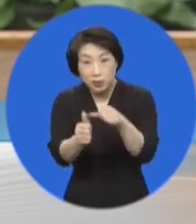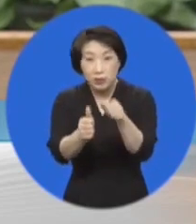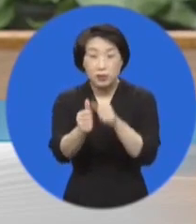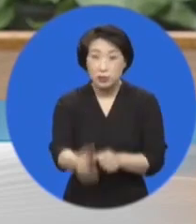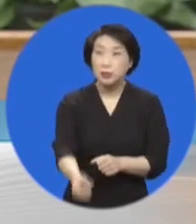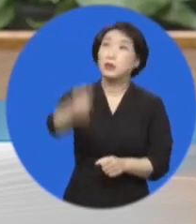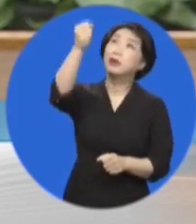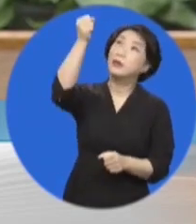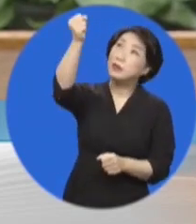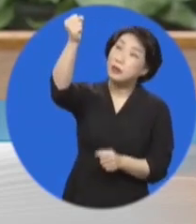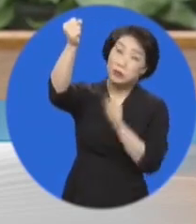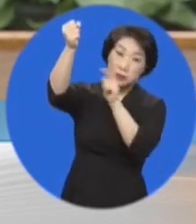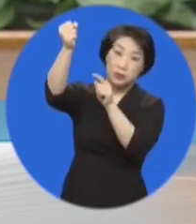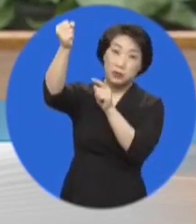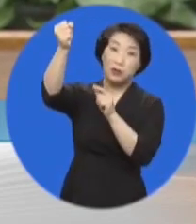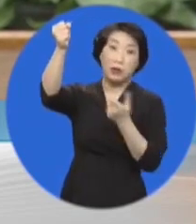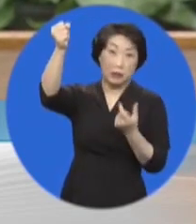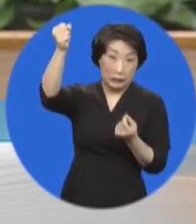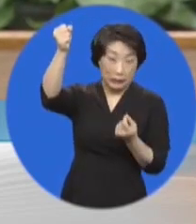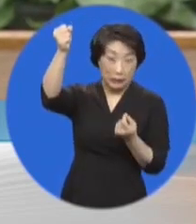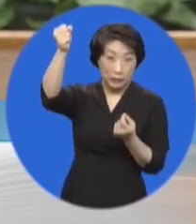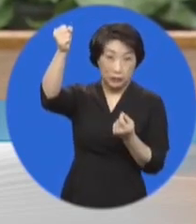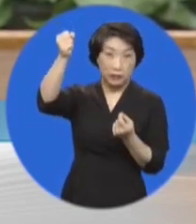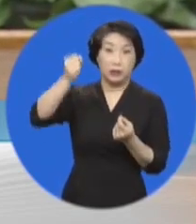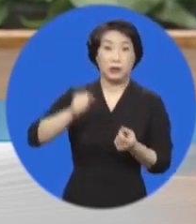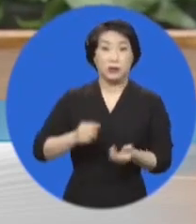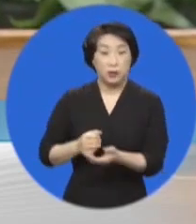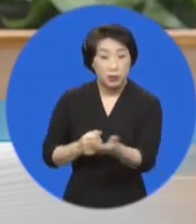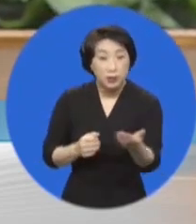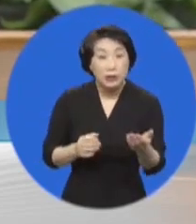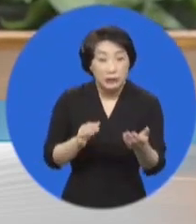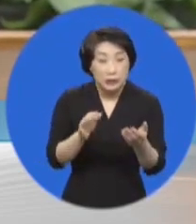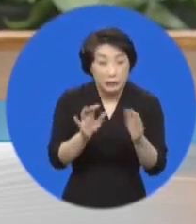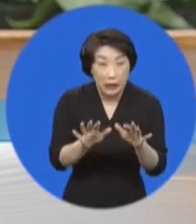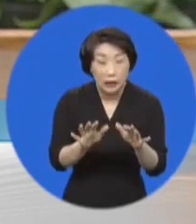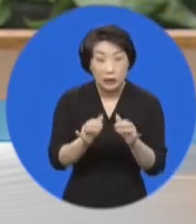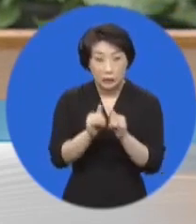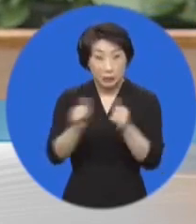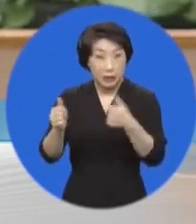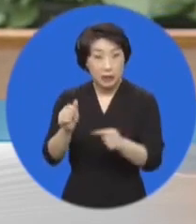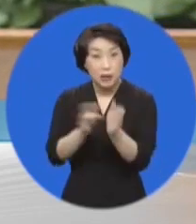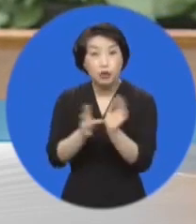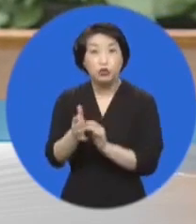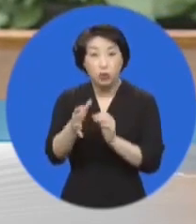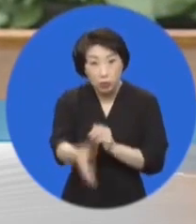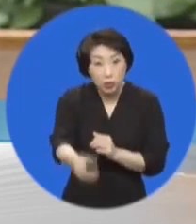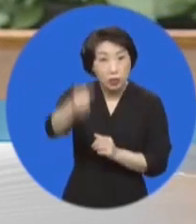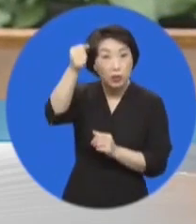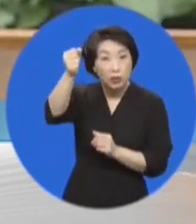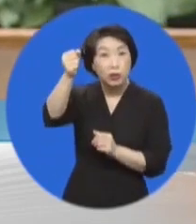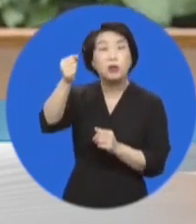모세가 광야에서 뱀을 든 것 같이 인자도 들려야 하리니